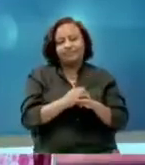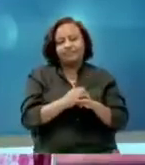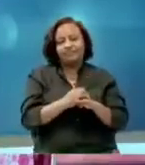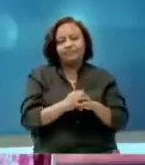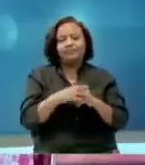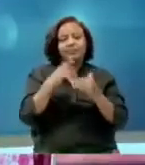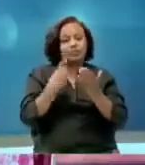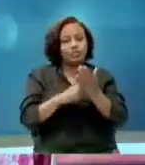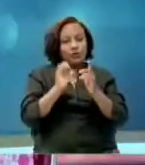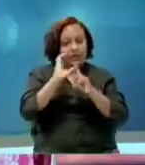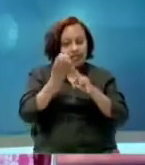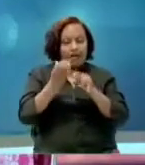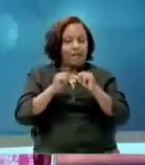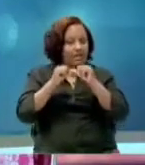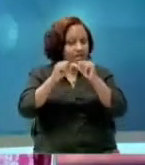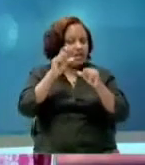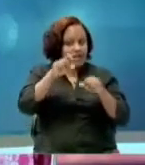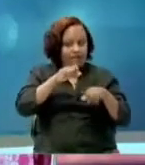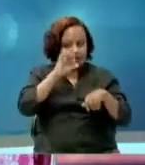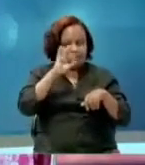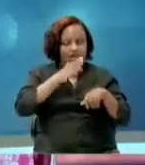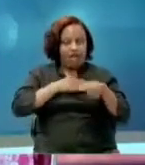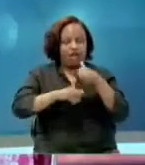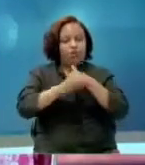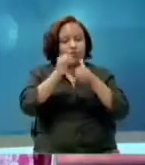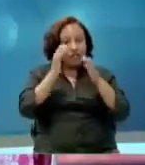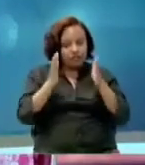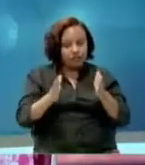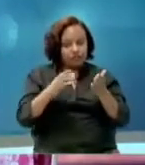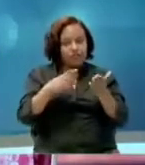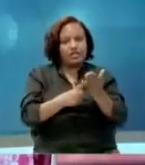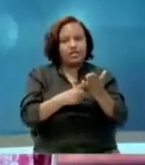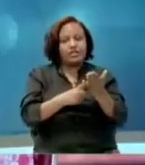በዚህ ሁኔታ ላይ መቀጠል ስለሌለበት ለአካል ጉዳተኞች ይሄ